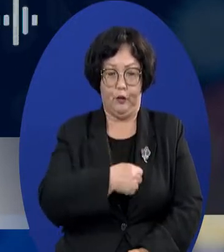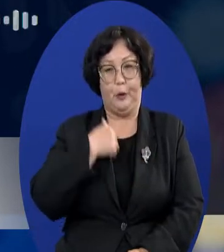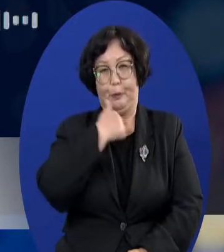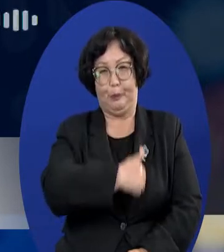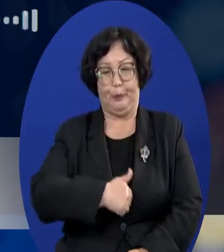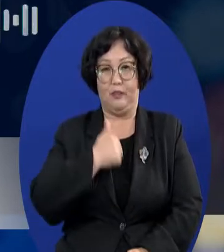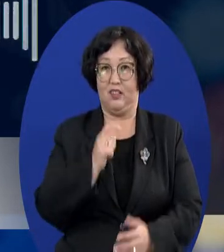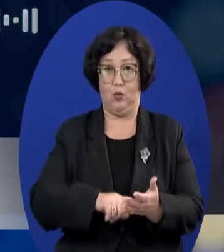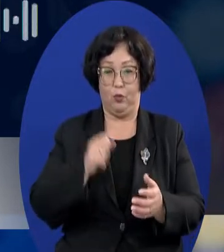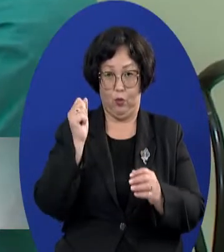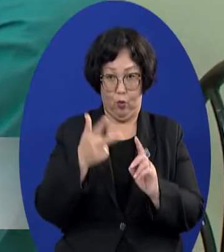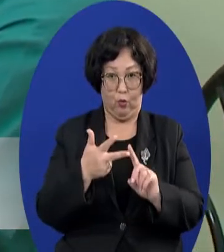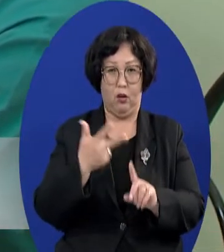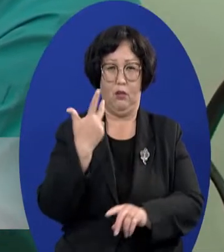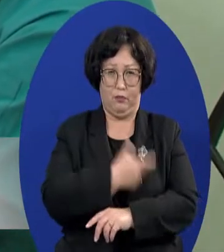хүртэл хамрагдсан байхгүй.